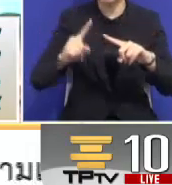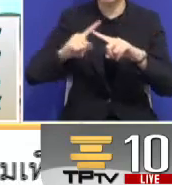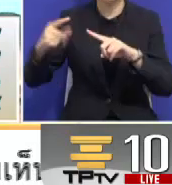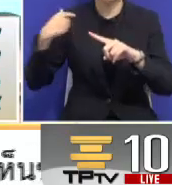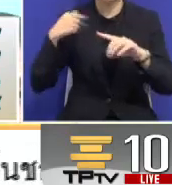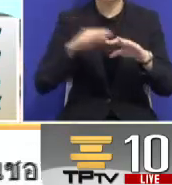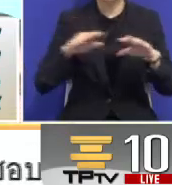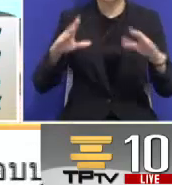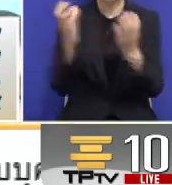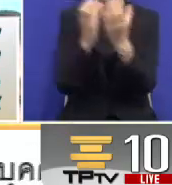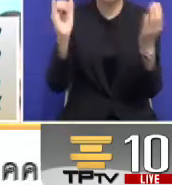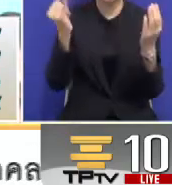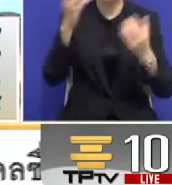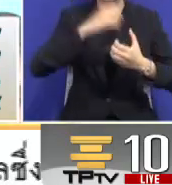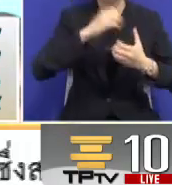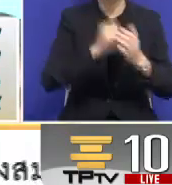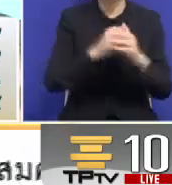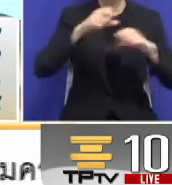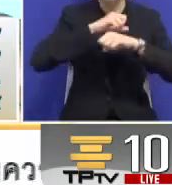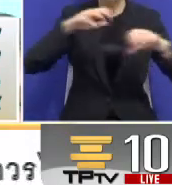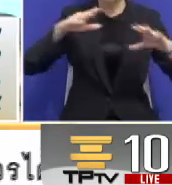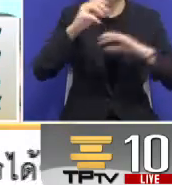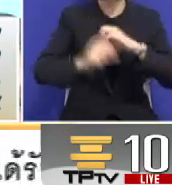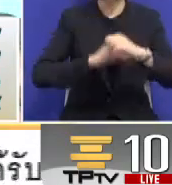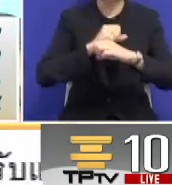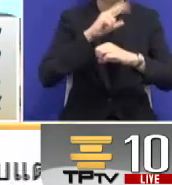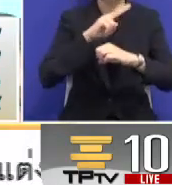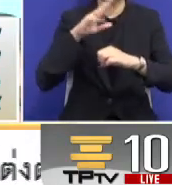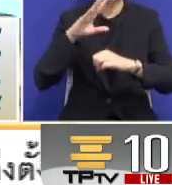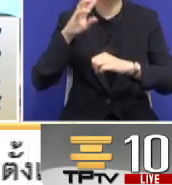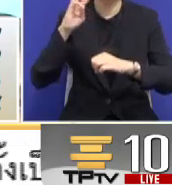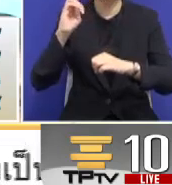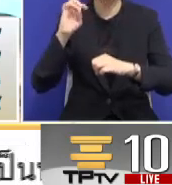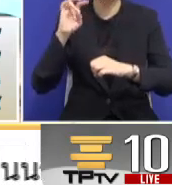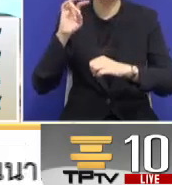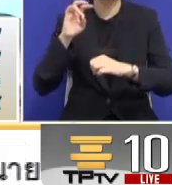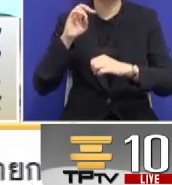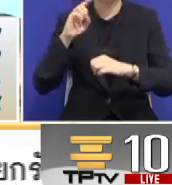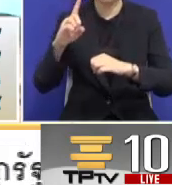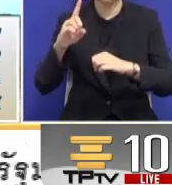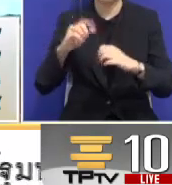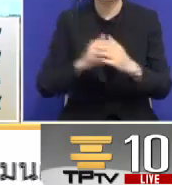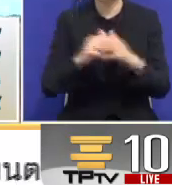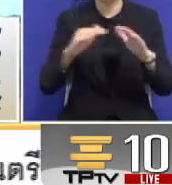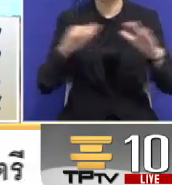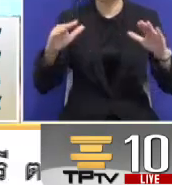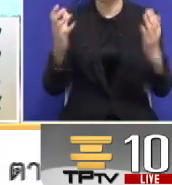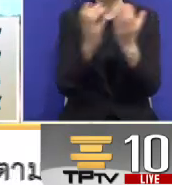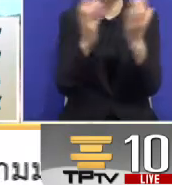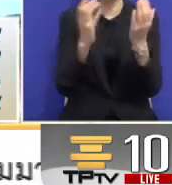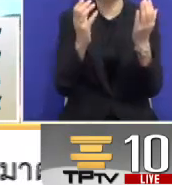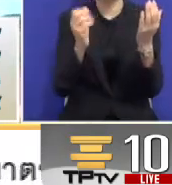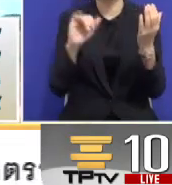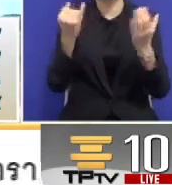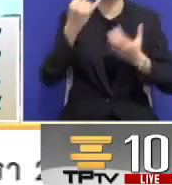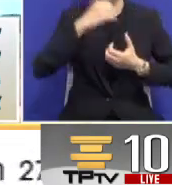ยธรรมออกเมื่อปี2561เป็นมาตรฐานคุณธรรมของตุลาการศาลรั